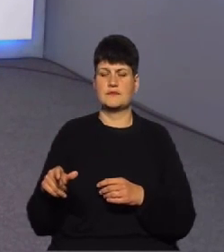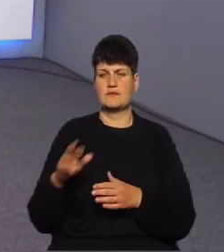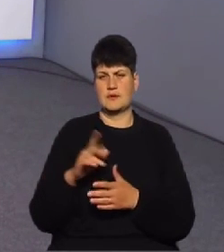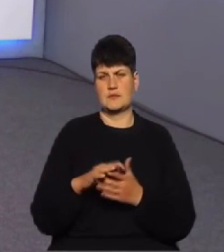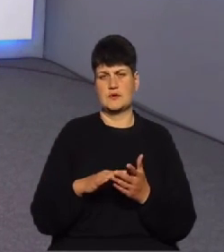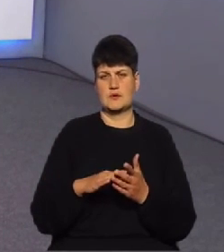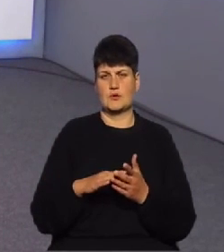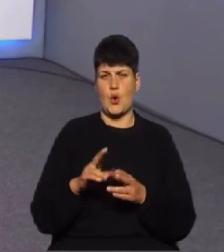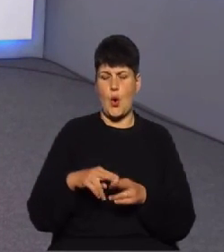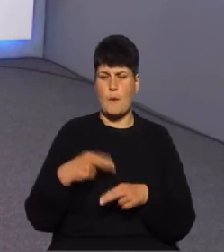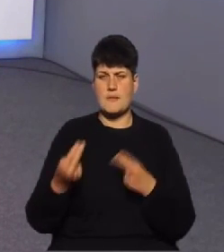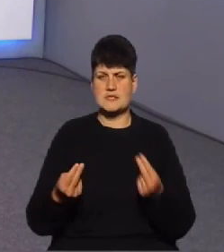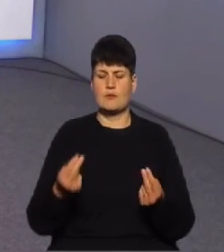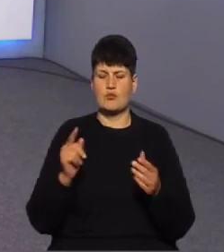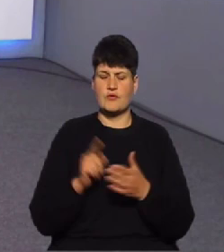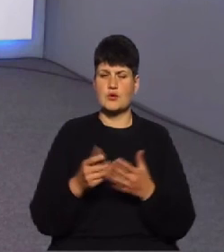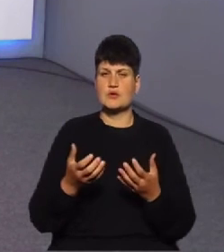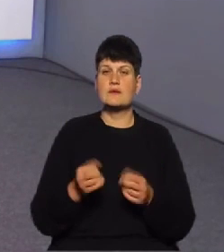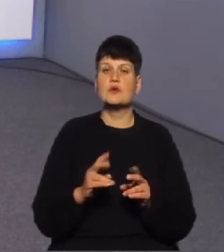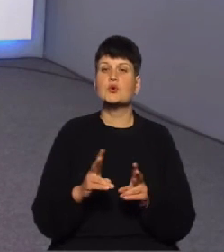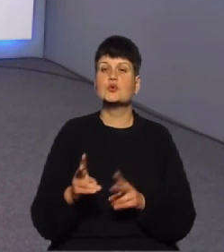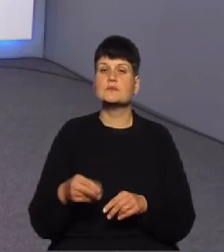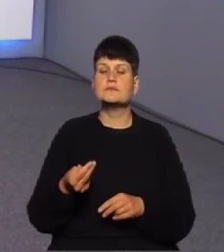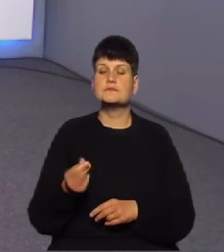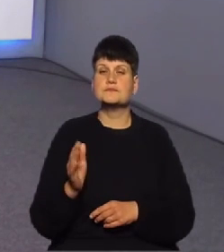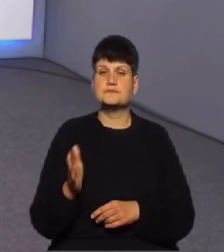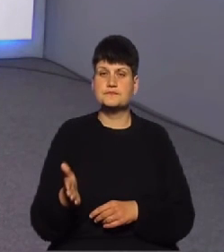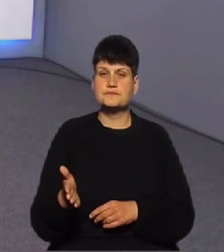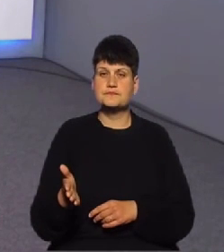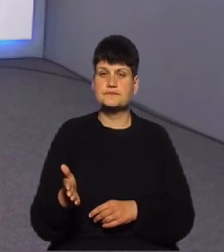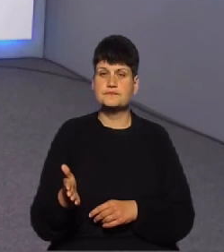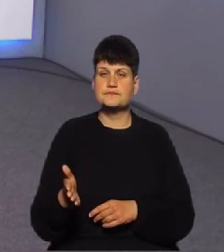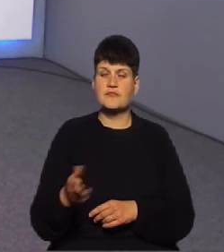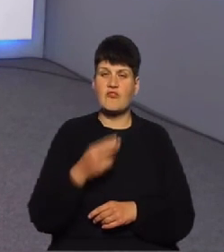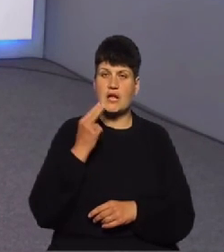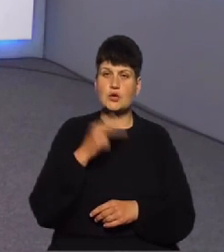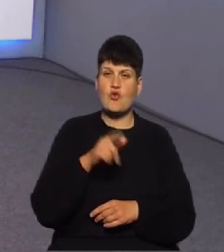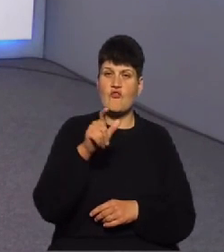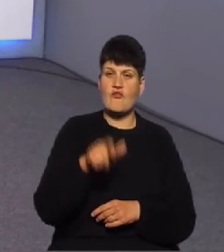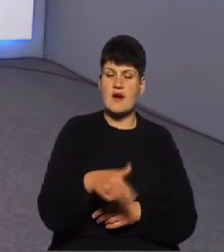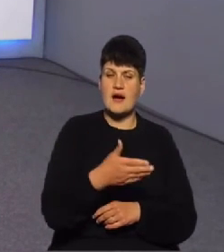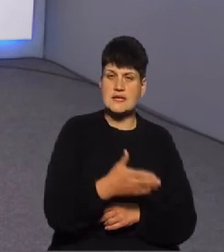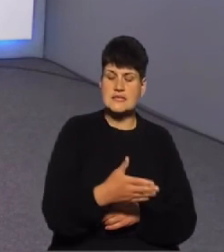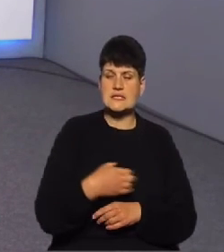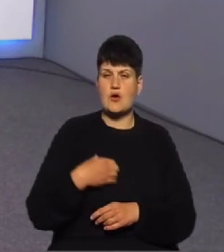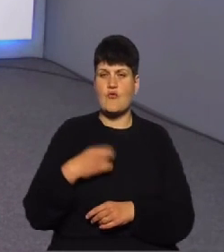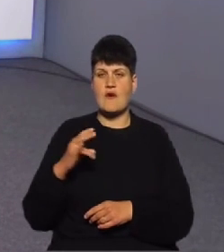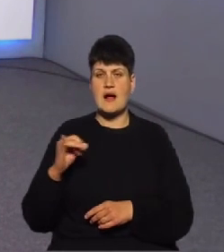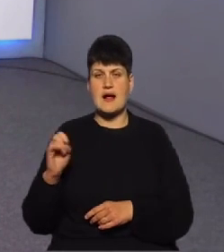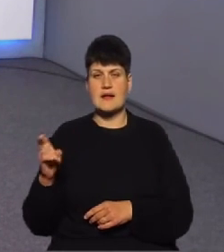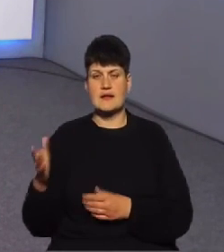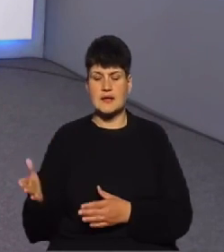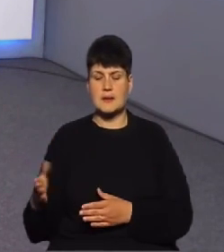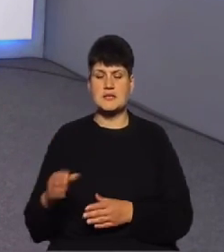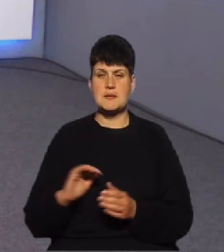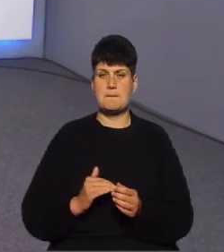компенсацію повинні отримувати. Питання тільки від кого? Чи від винуватця, чи від страхувальника, чи від підприємця, який дає на прокат ці